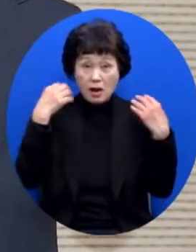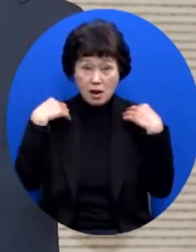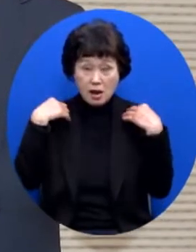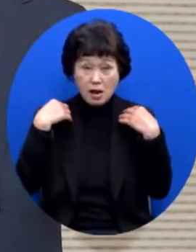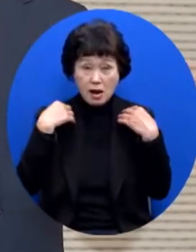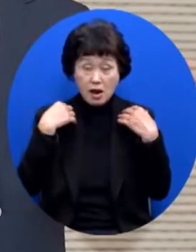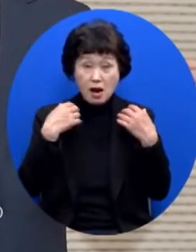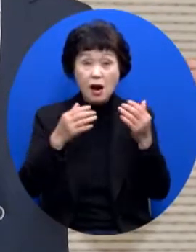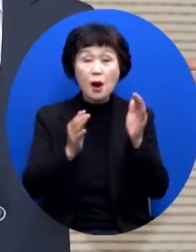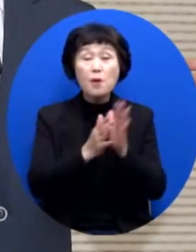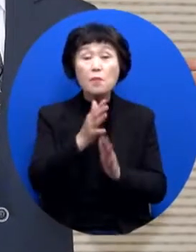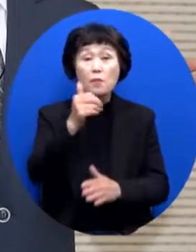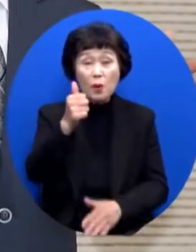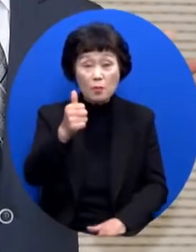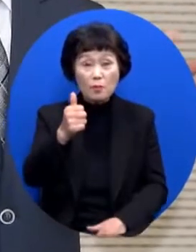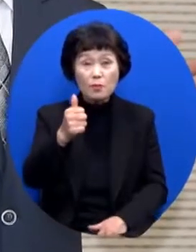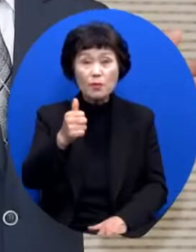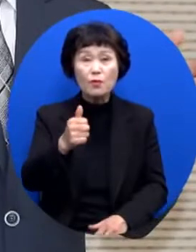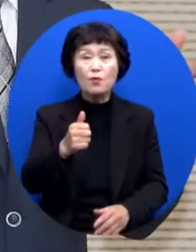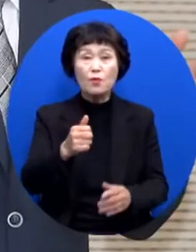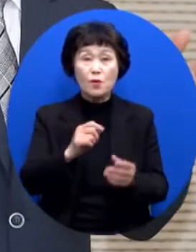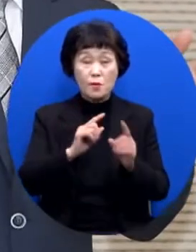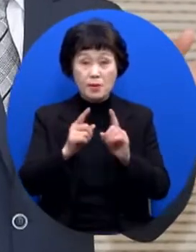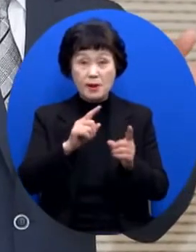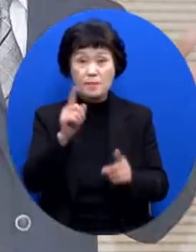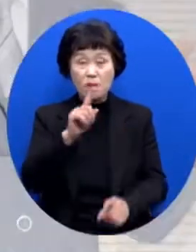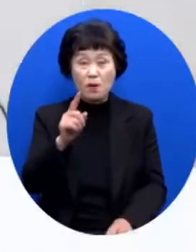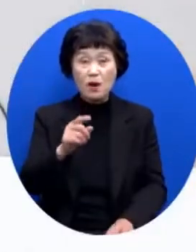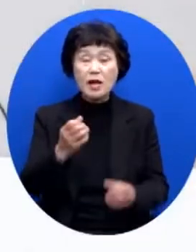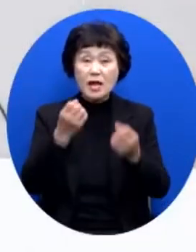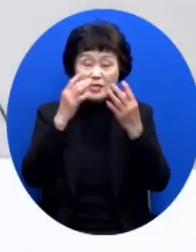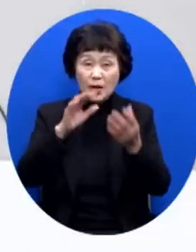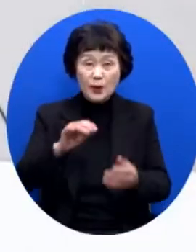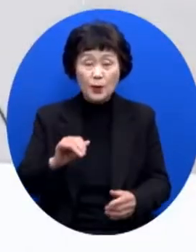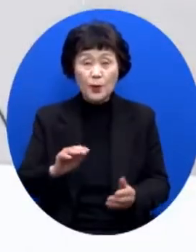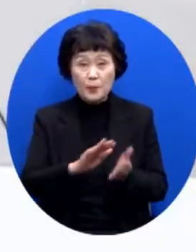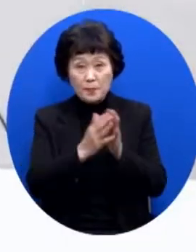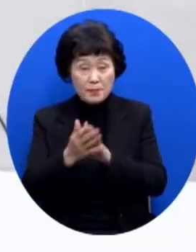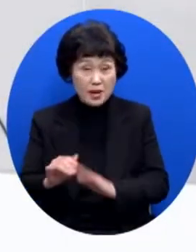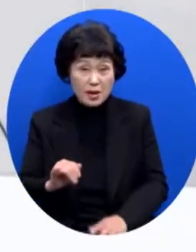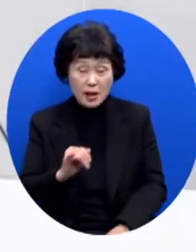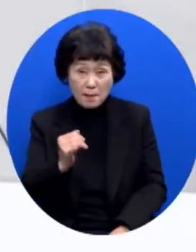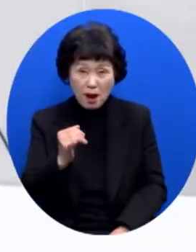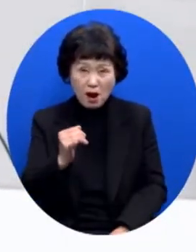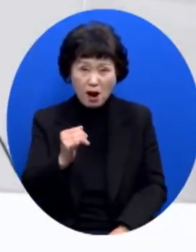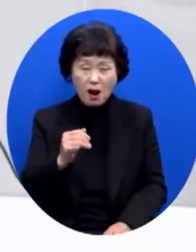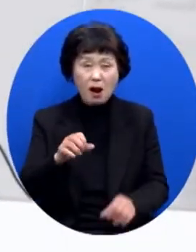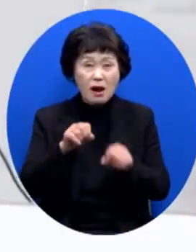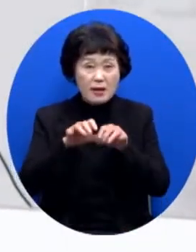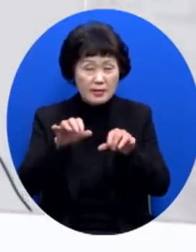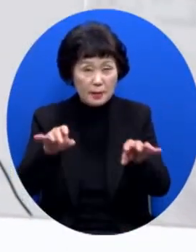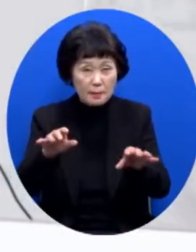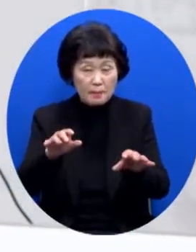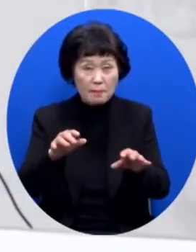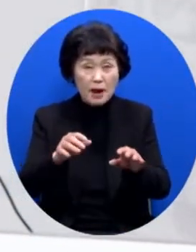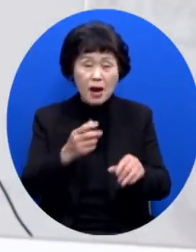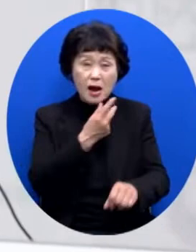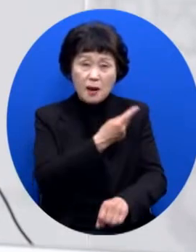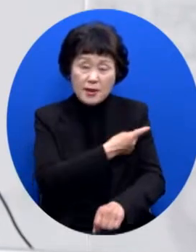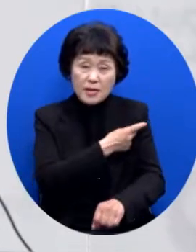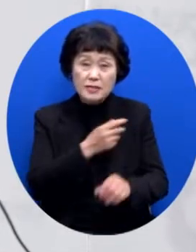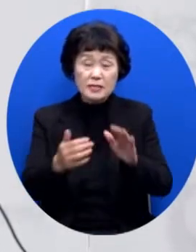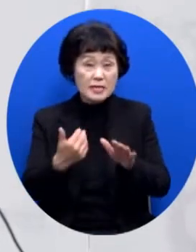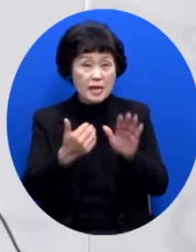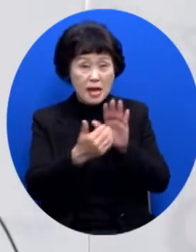중앙사고수습본부 손영래 사회전략반장은 새 변이의 전파력과 치명률, 백신 예방접종 저항력을